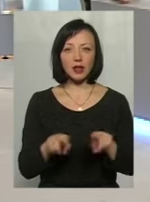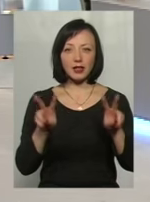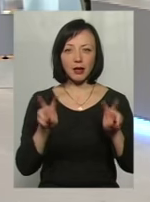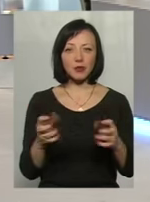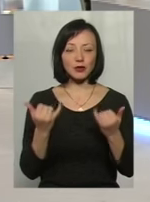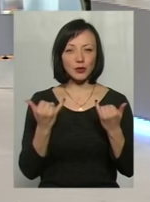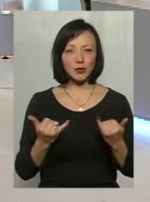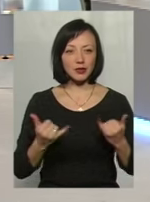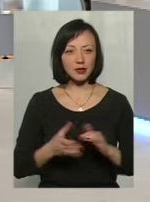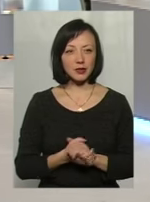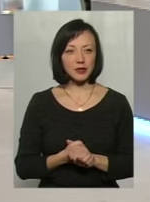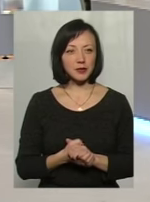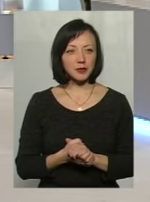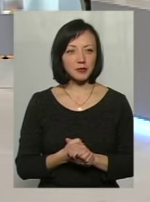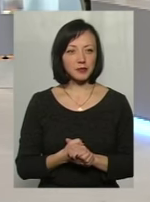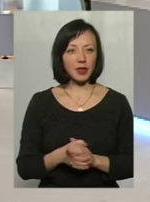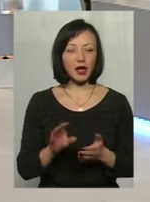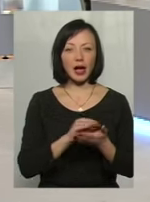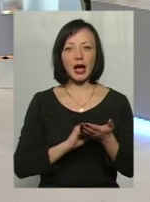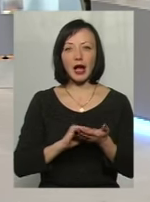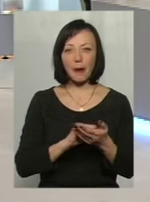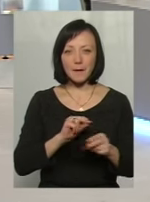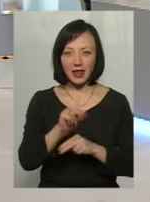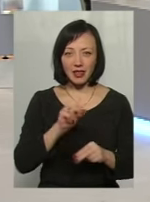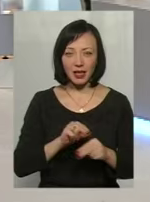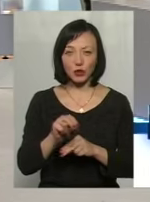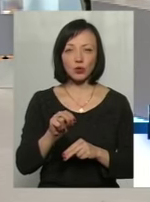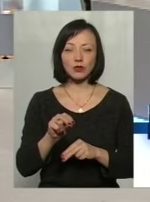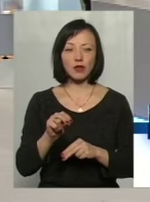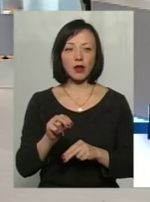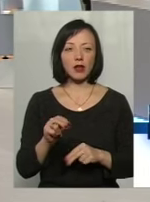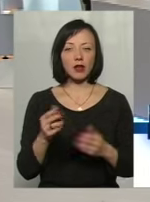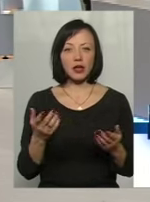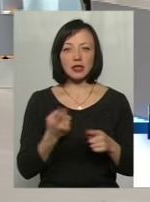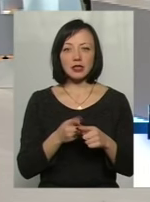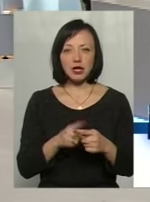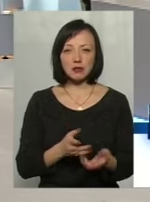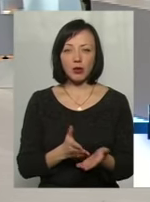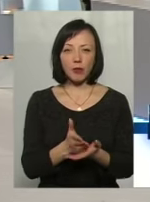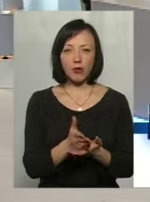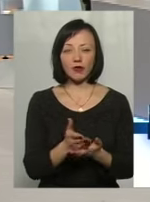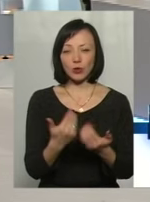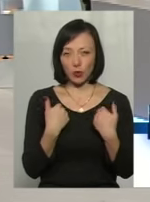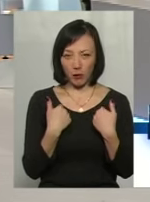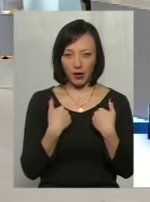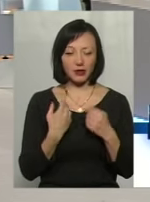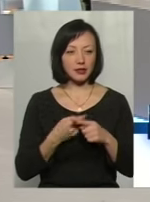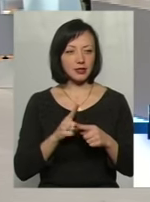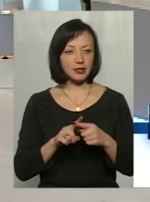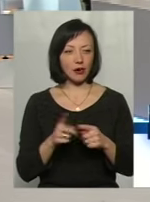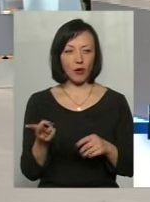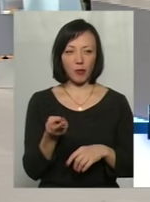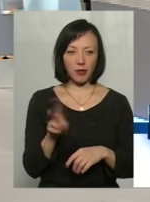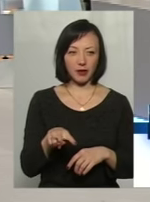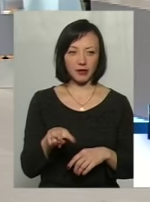сьогодні. Репетиторство. Вона скоріше спрямована безпосередньо до мене. Це обидва